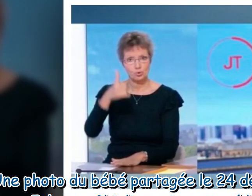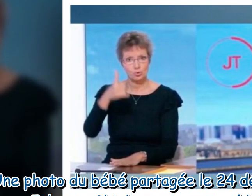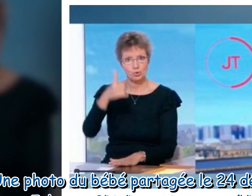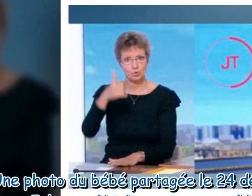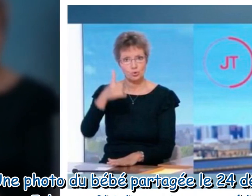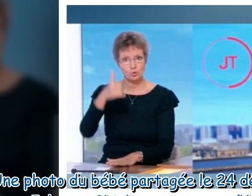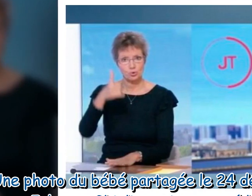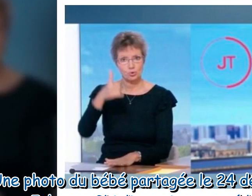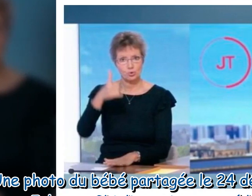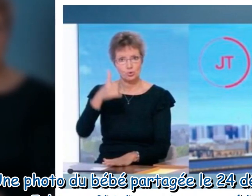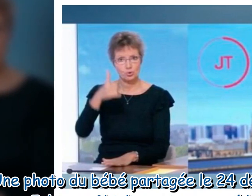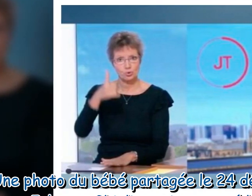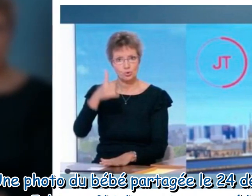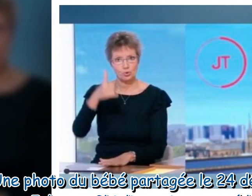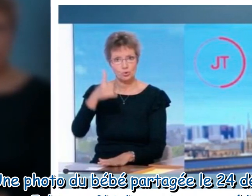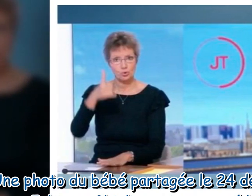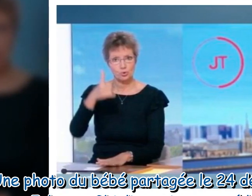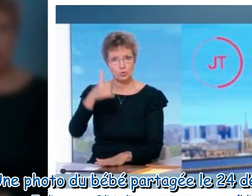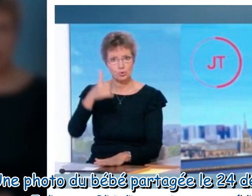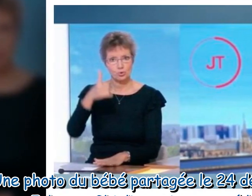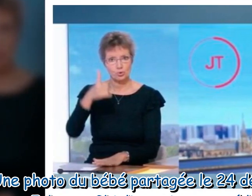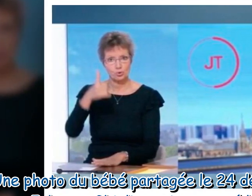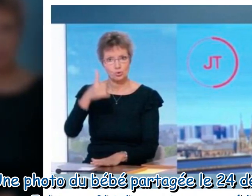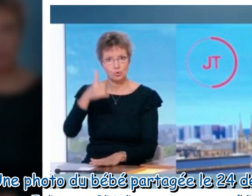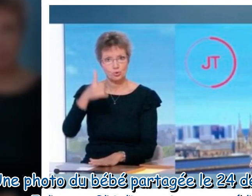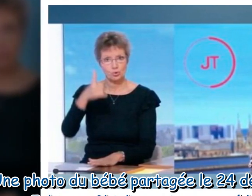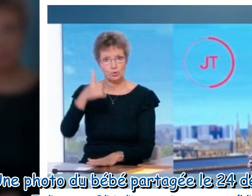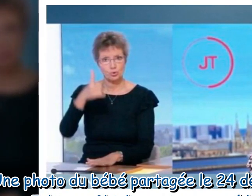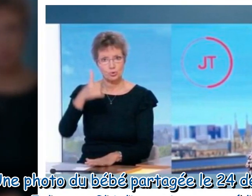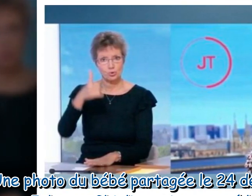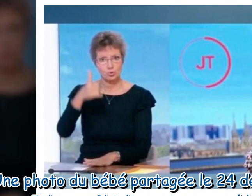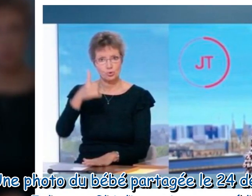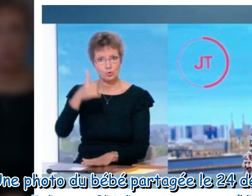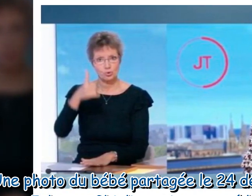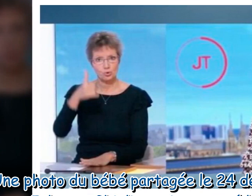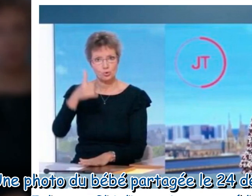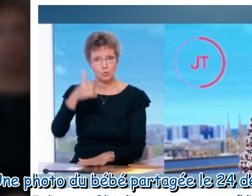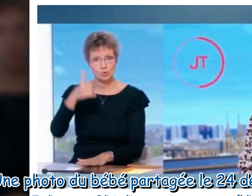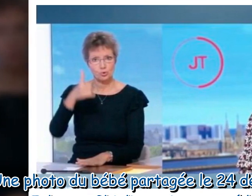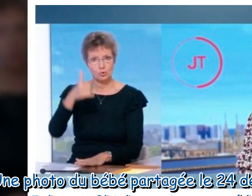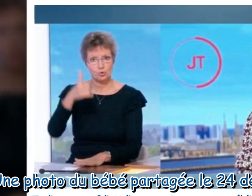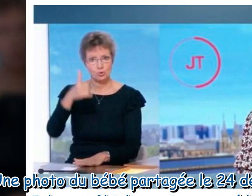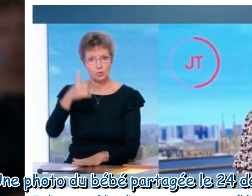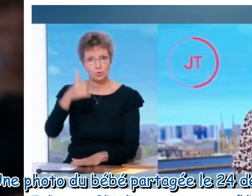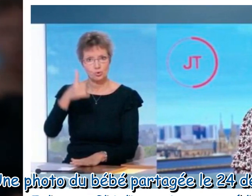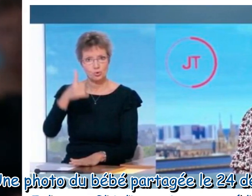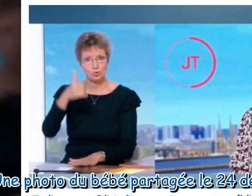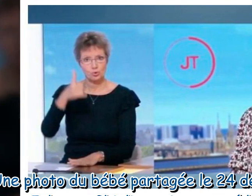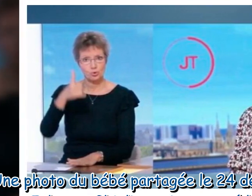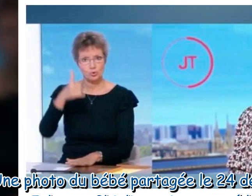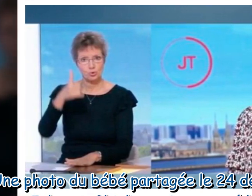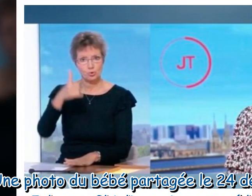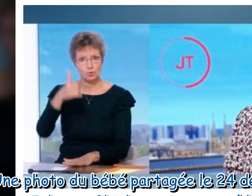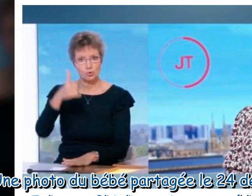Une photo du bébé partagée le 24 décembre samedi 24 décembre, Johanna Guillia avait partagé la naissance de son